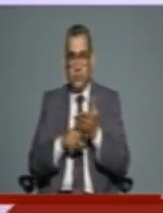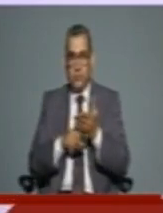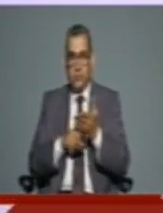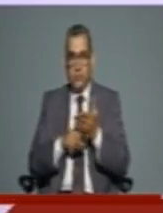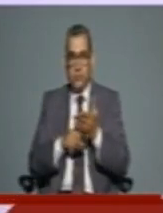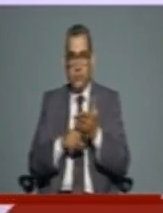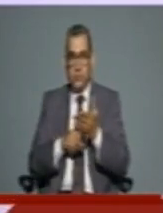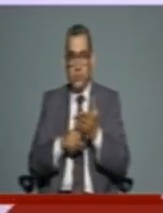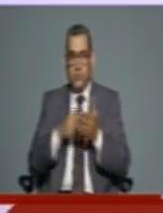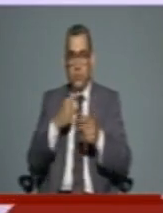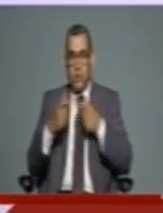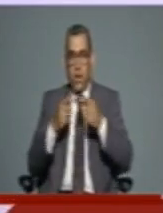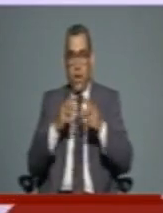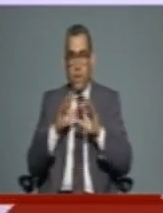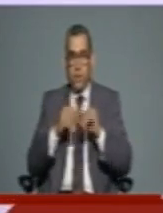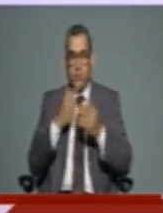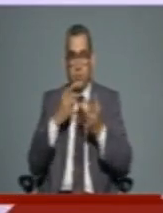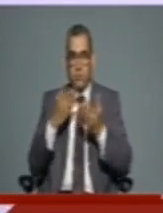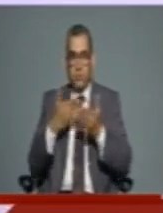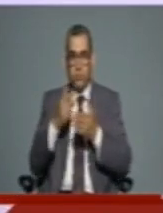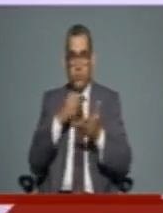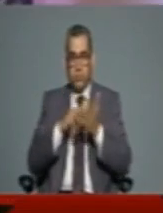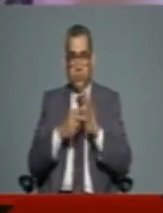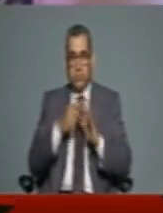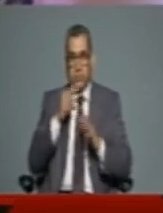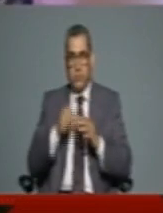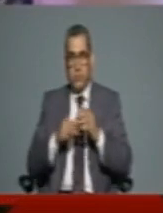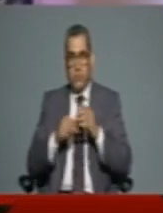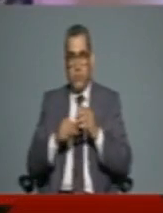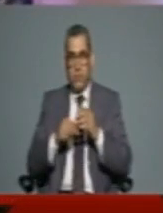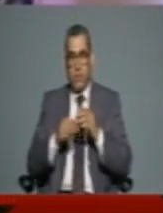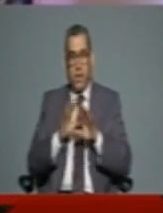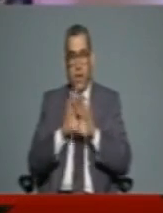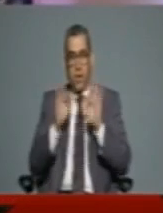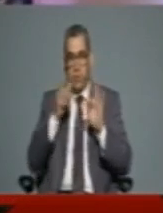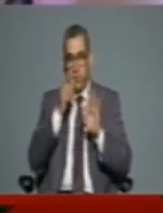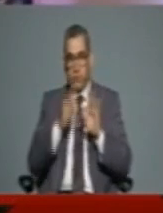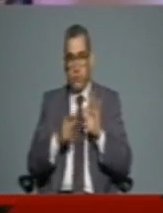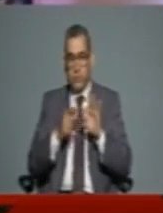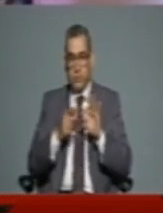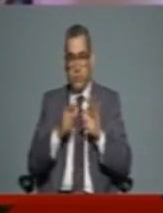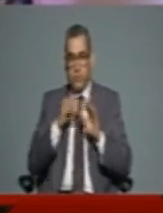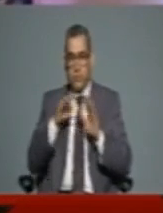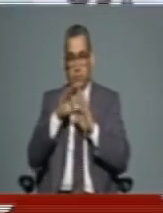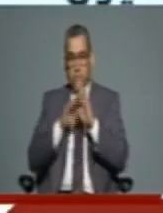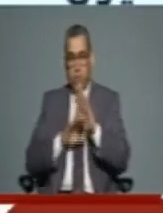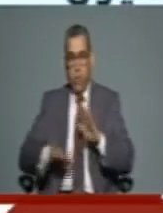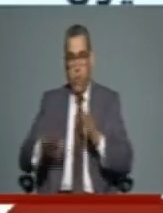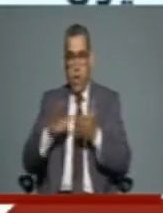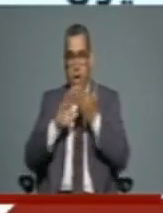الرقمية، بحيث النهاردة بيتم كل هذه الخدمات.